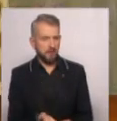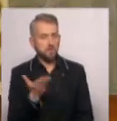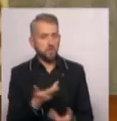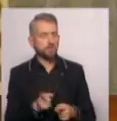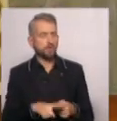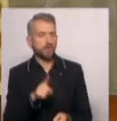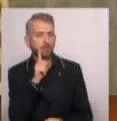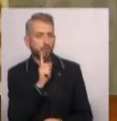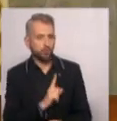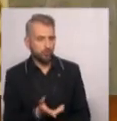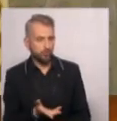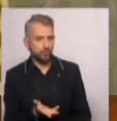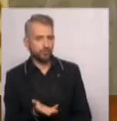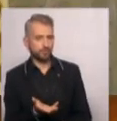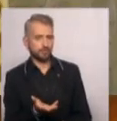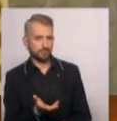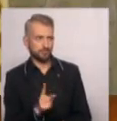зручно деяким